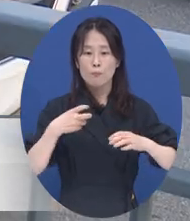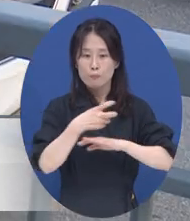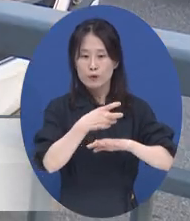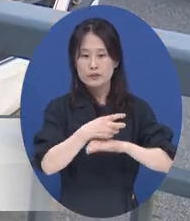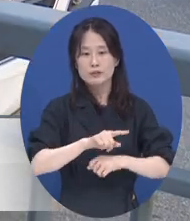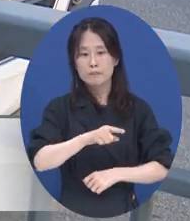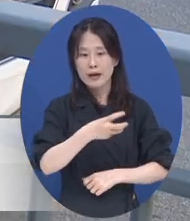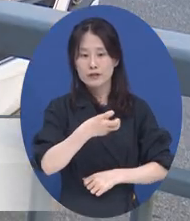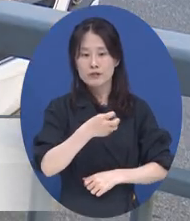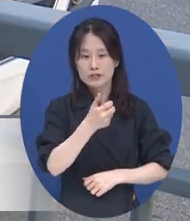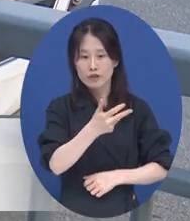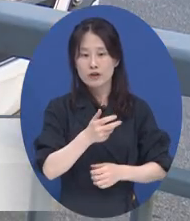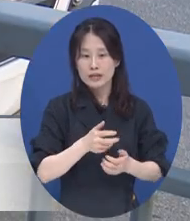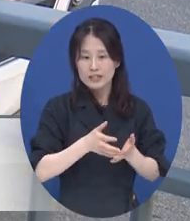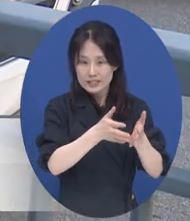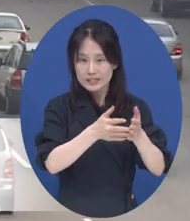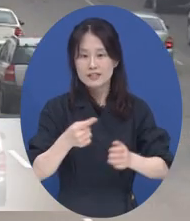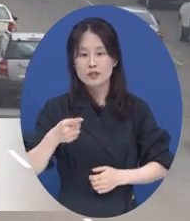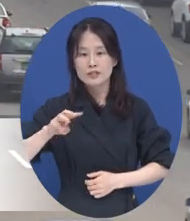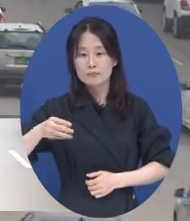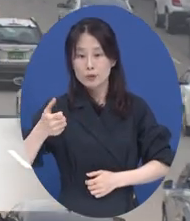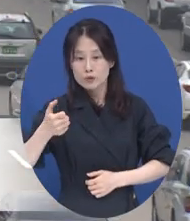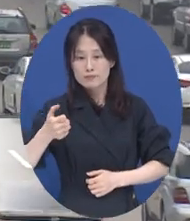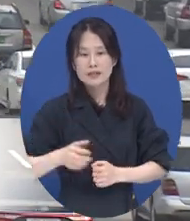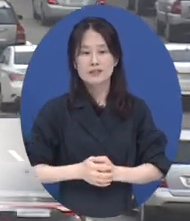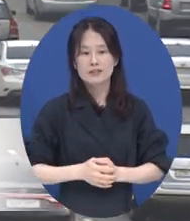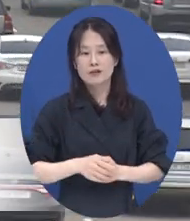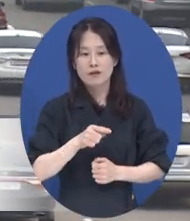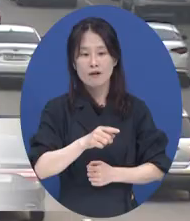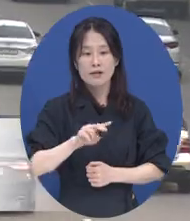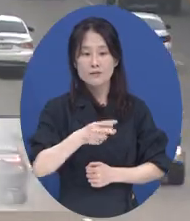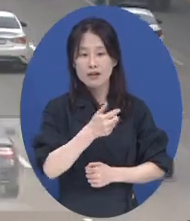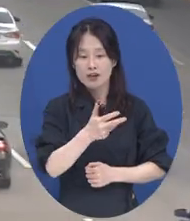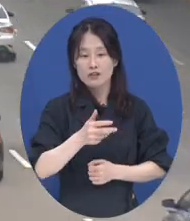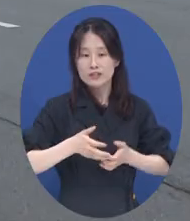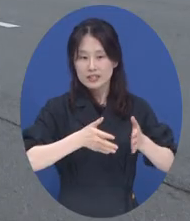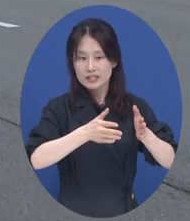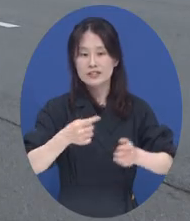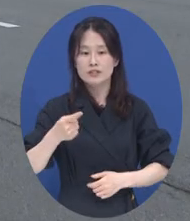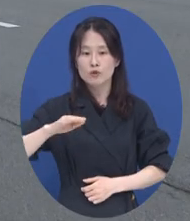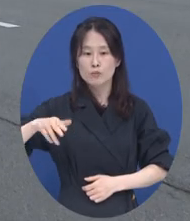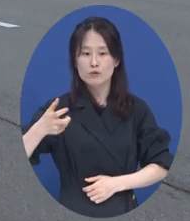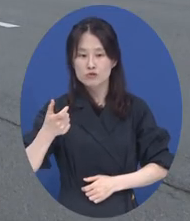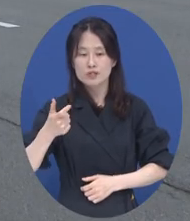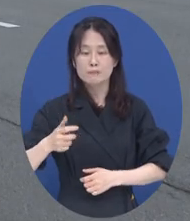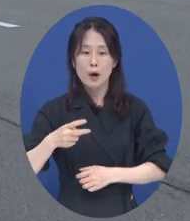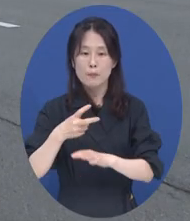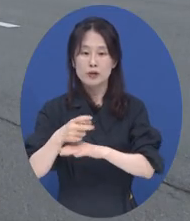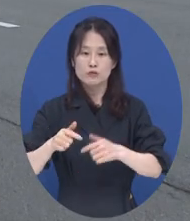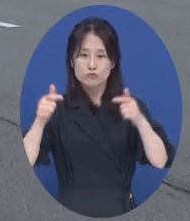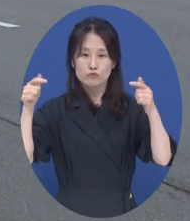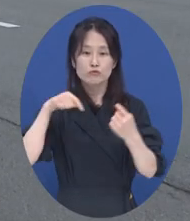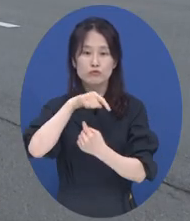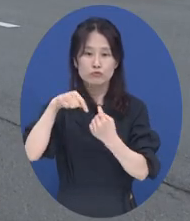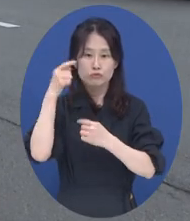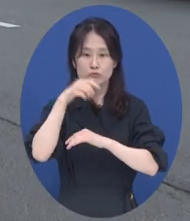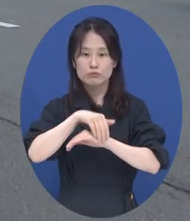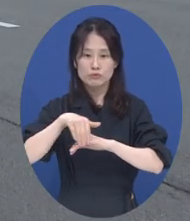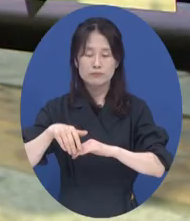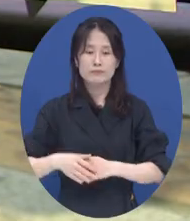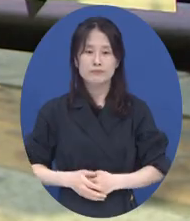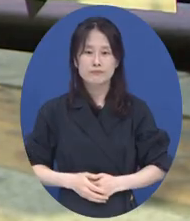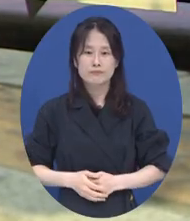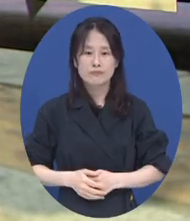공공버스를 138개 노선 1,350대에서 208개 노선 1,960대로 확대 운영할